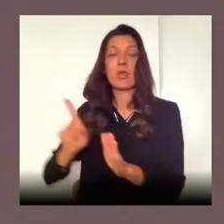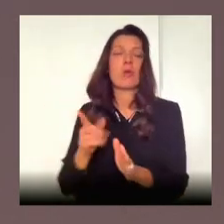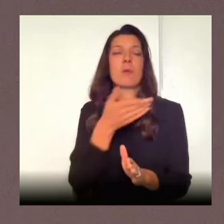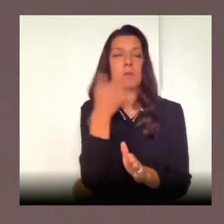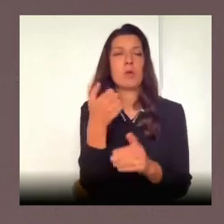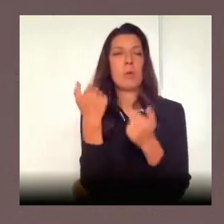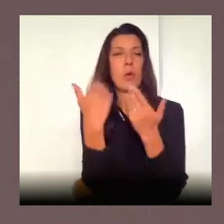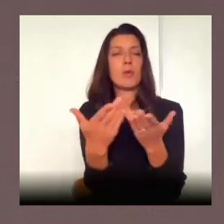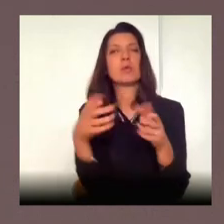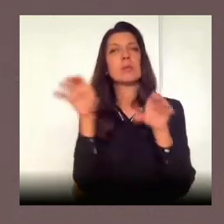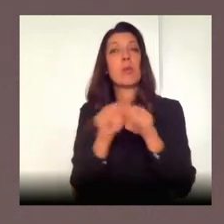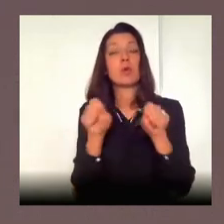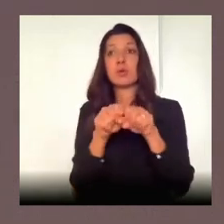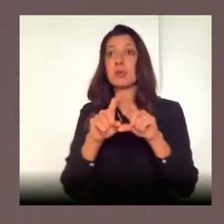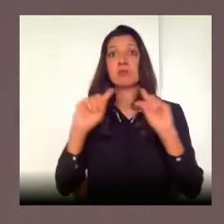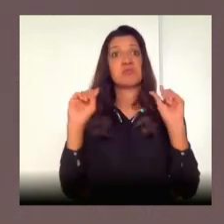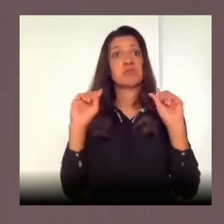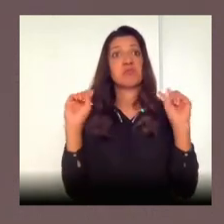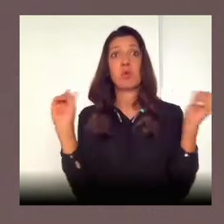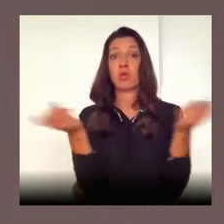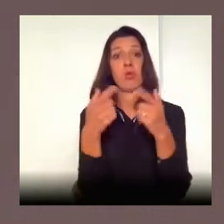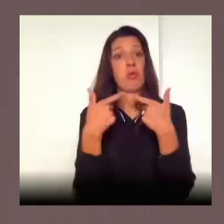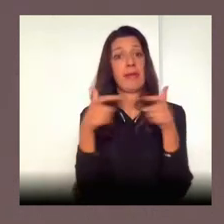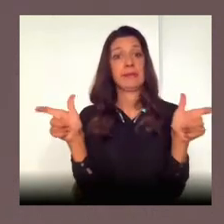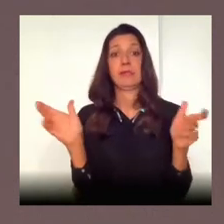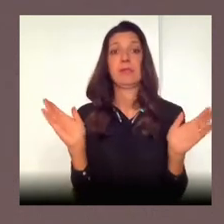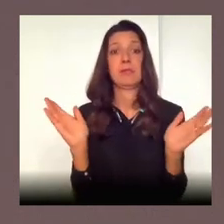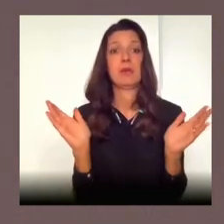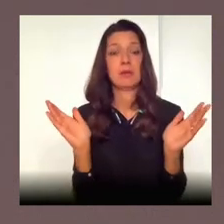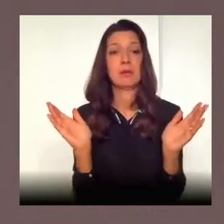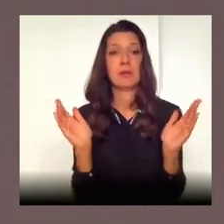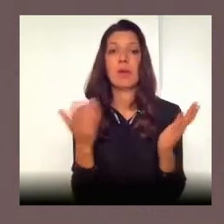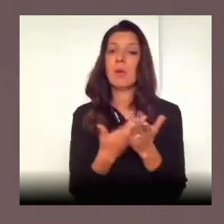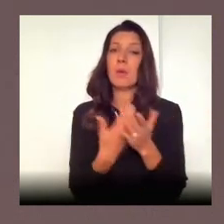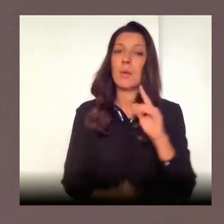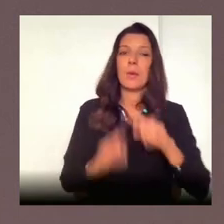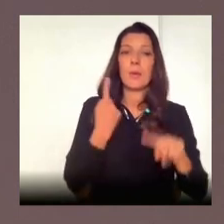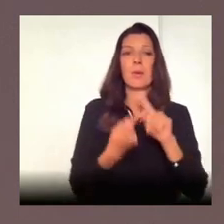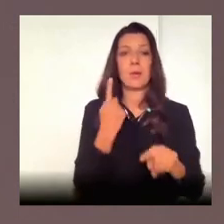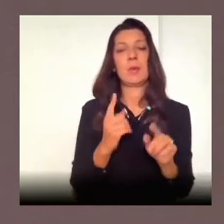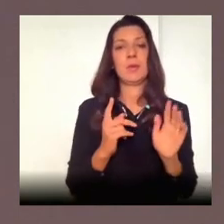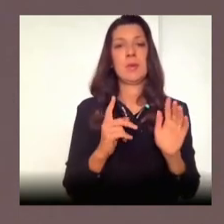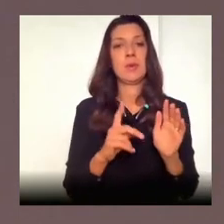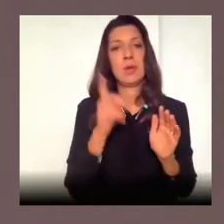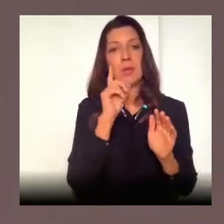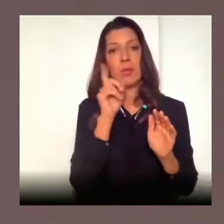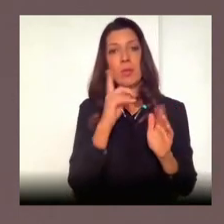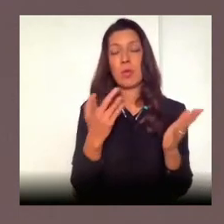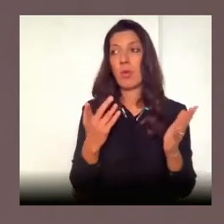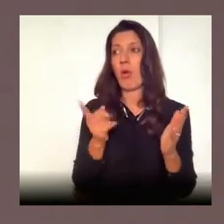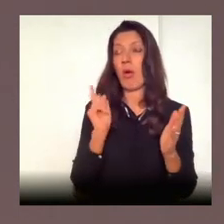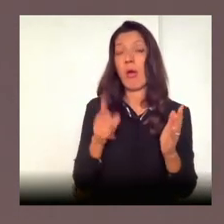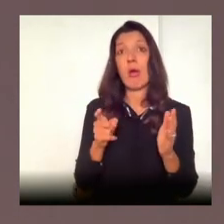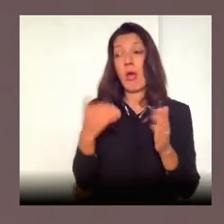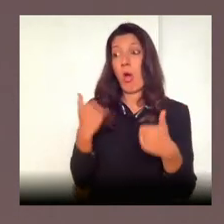accessibles. Et ça, c'est extrêmement important parce que ça va aussi permettre de, et là je rejoins le professeur, de désenclaver le handicap.